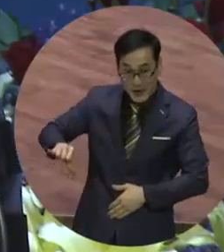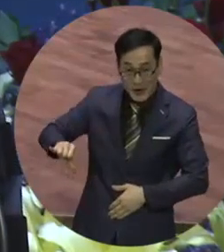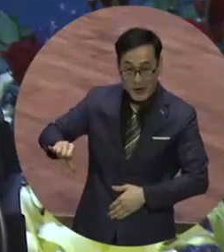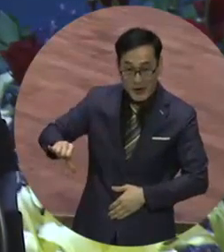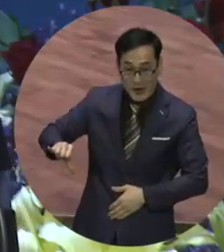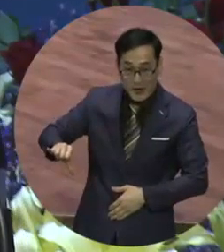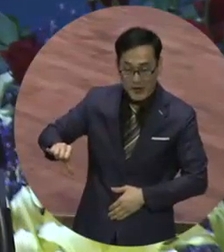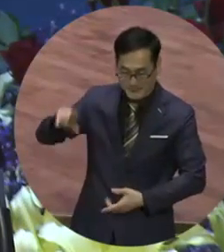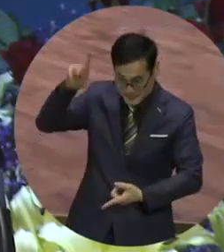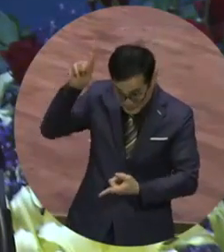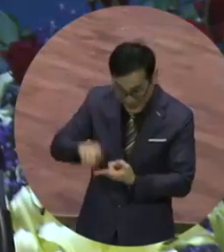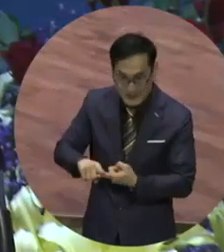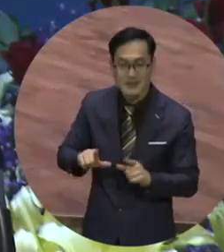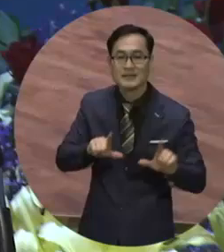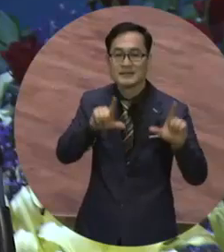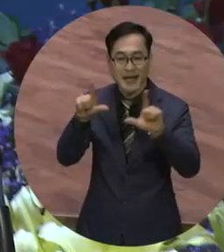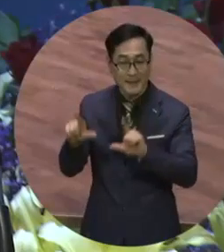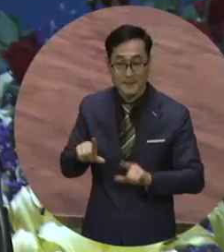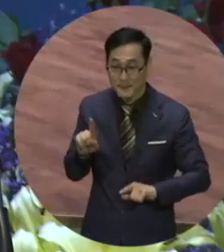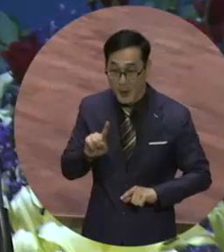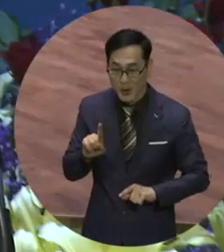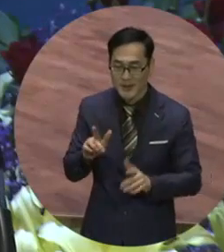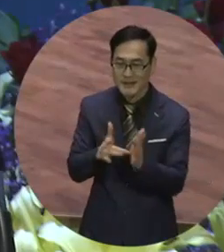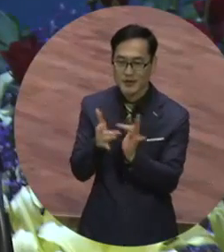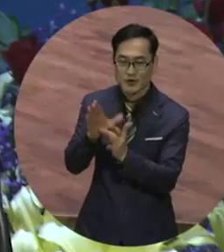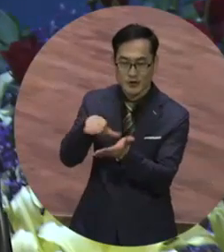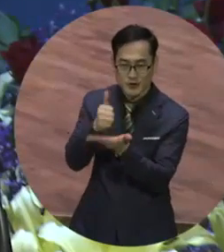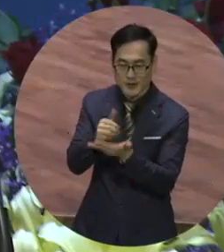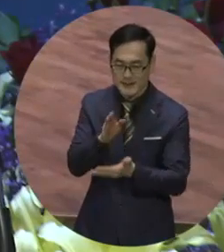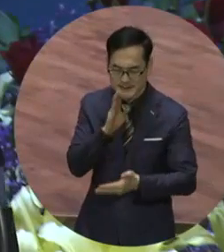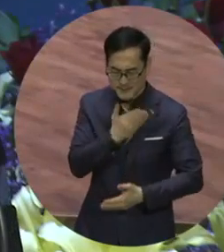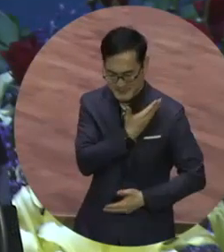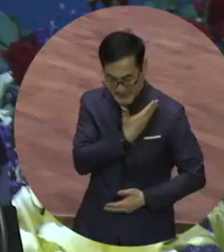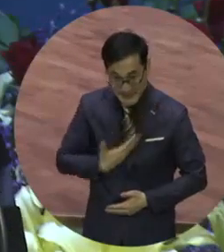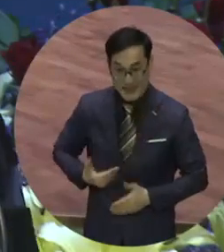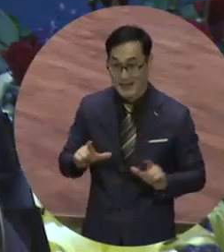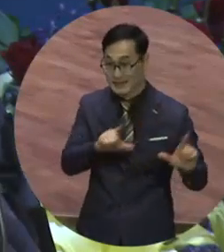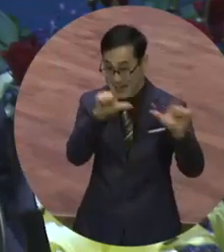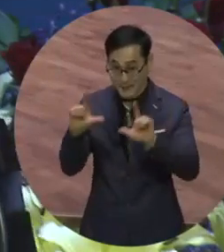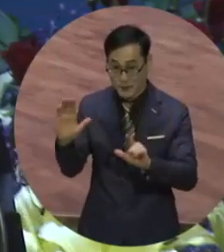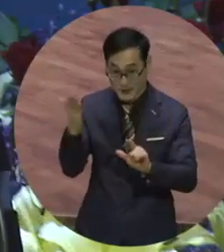예수 그리스도의 절대 제자의 삶을 사시기를 제물로 축복합니다.